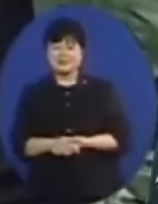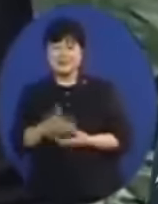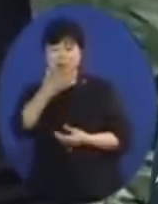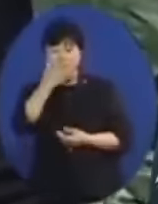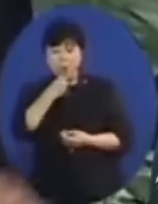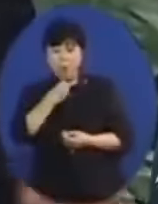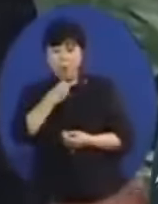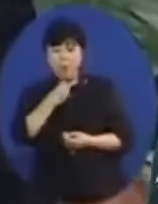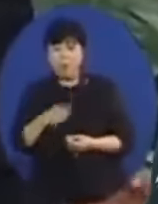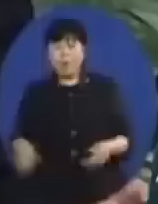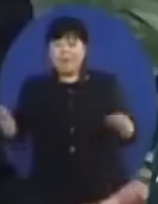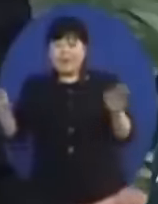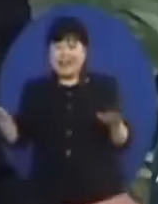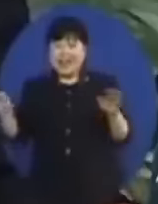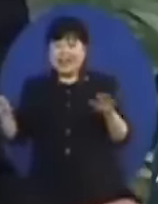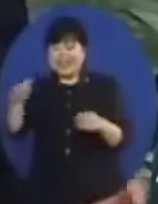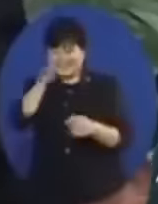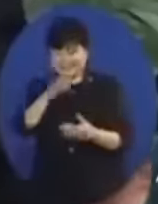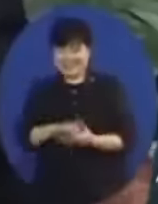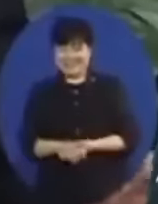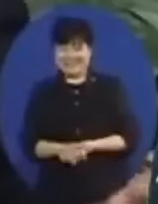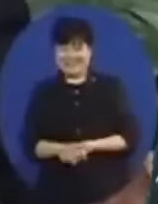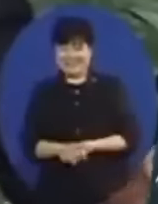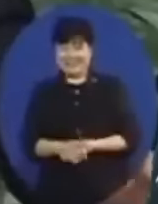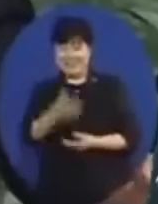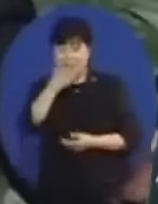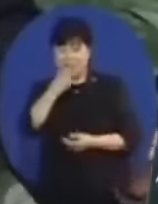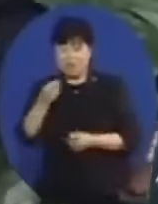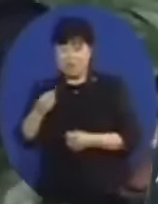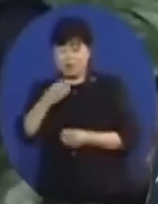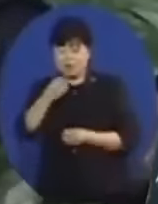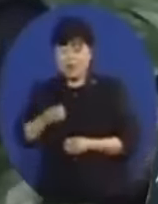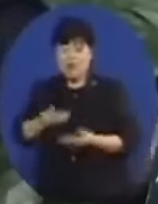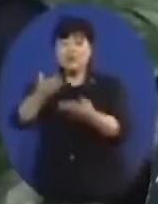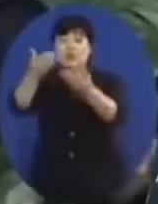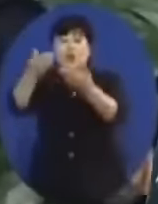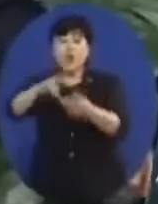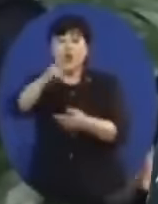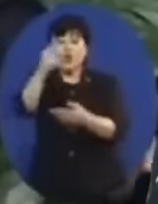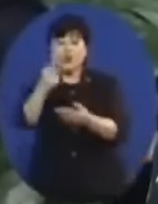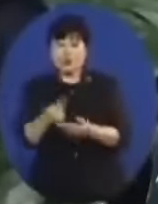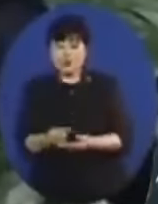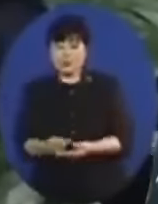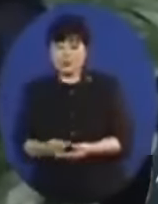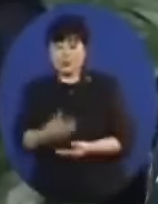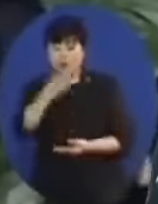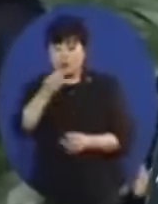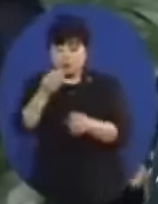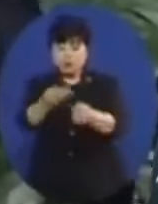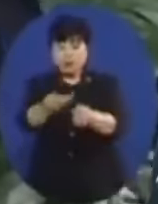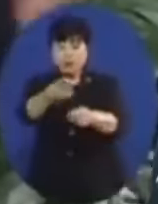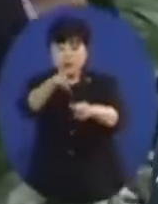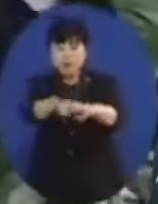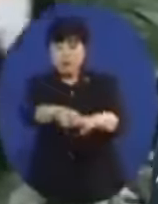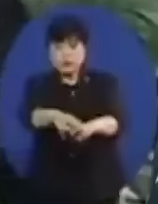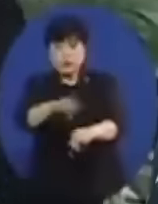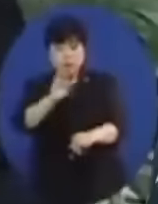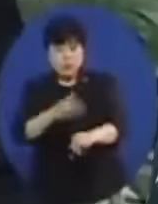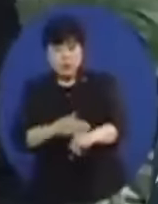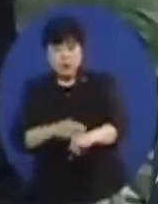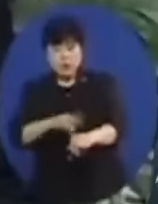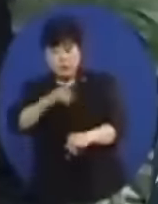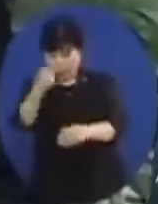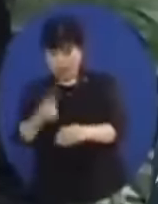복이 날개가 있어서 복을 빈 사람에게 가서 앉으려고 해도 앉을 자리가 없으면 복을 빈